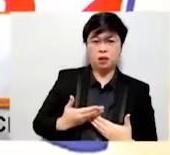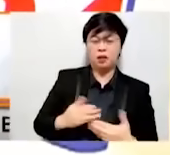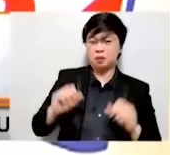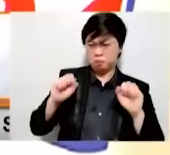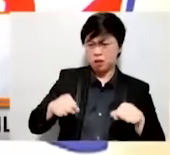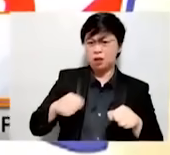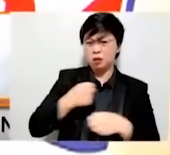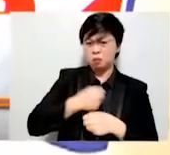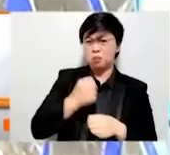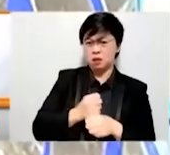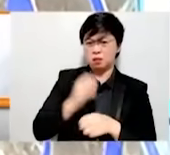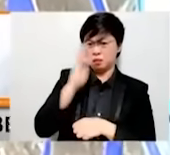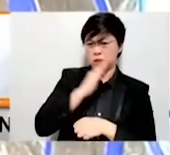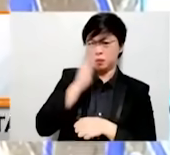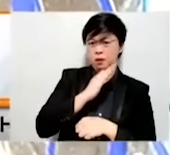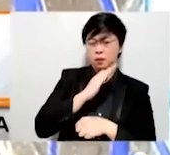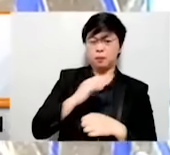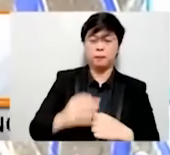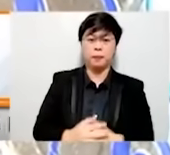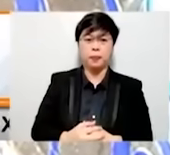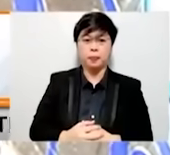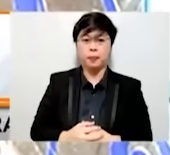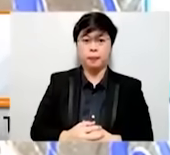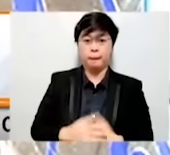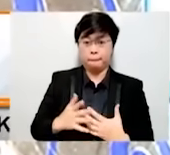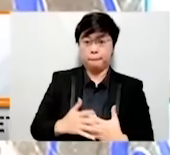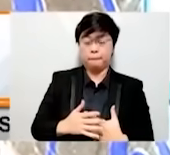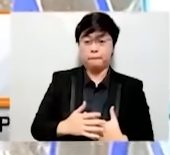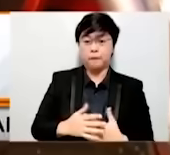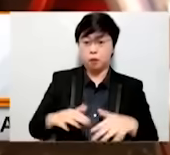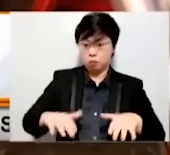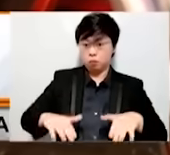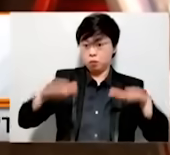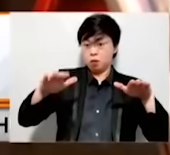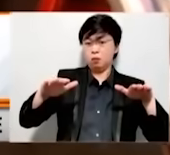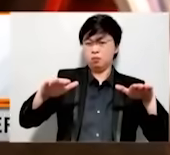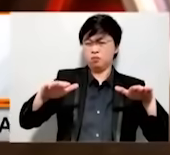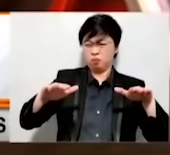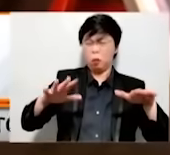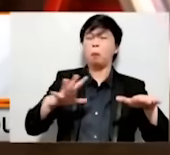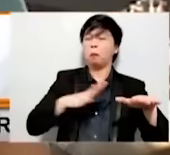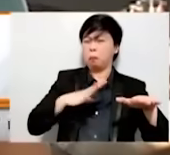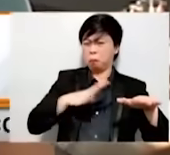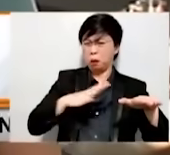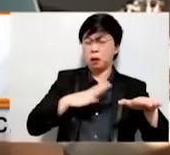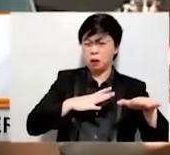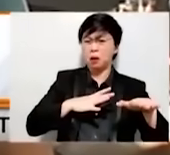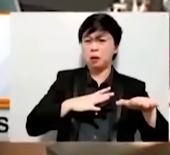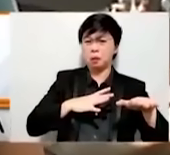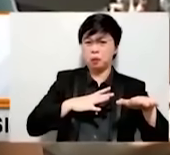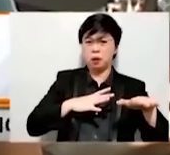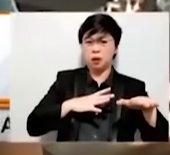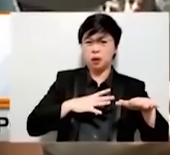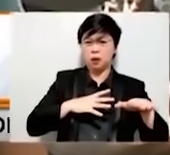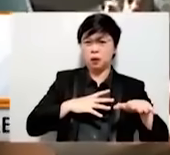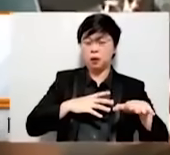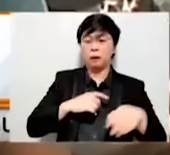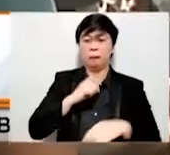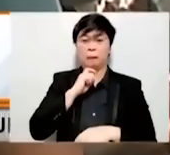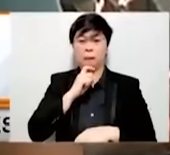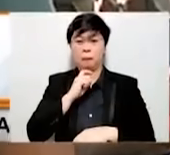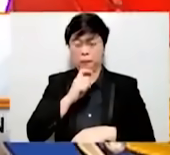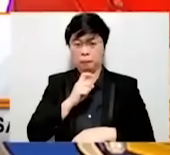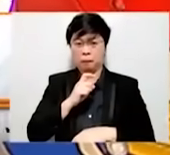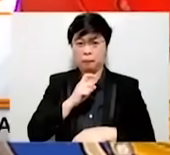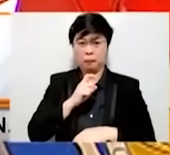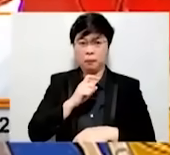Hindi rin daw sakit ng ulo sa baha ang jeep na ito. Dahil ang ilalim niyan, mga stainless. Tsaka yan, kahit ilusong mo sa